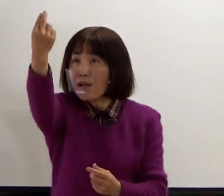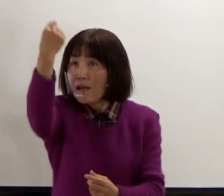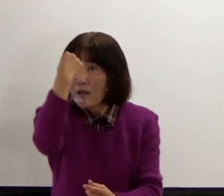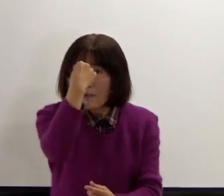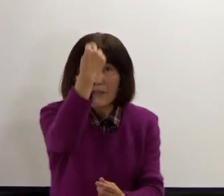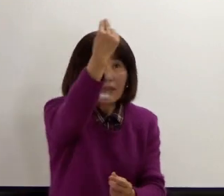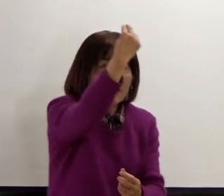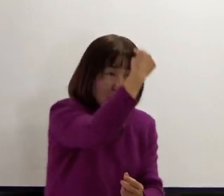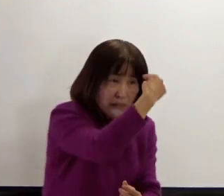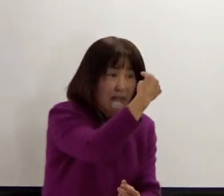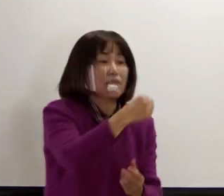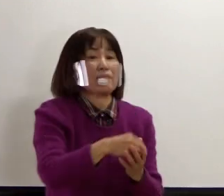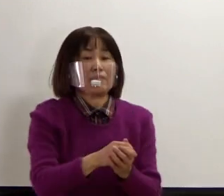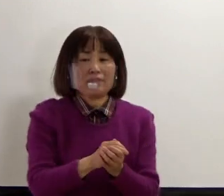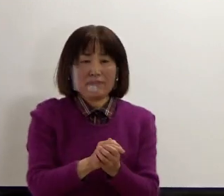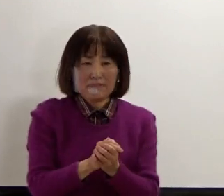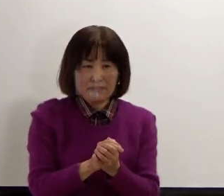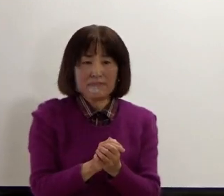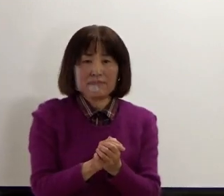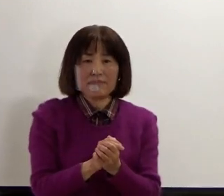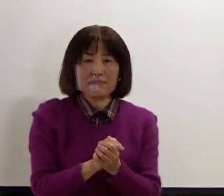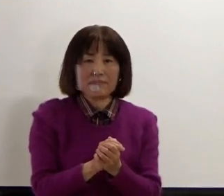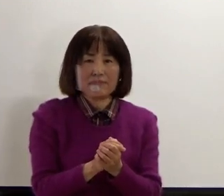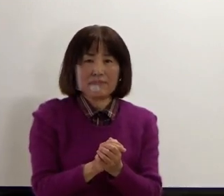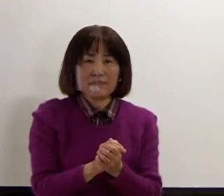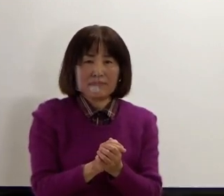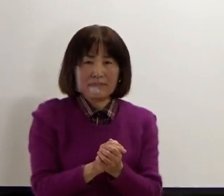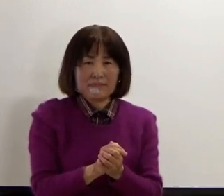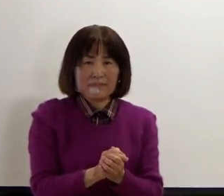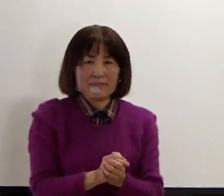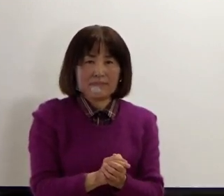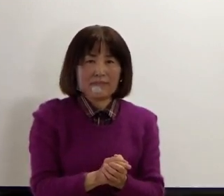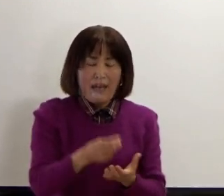は、私たちに上に主の目は止まっているんだ